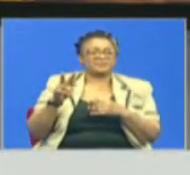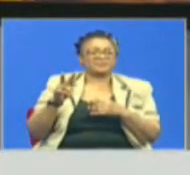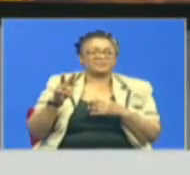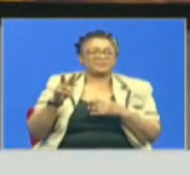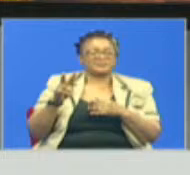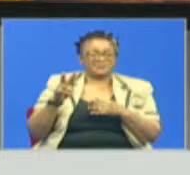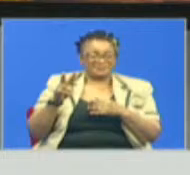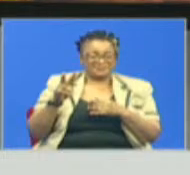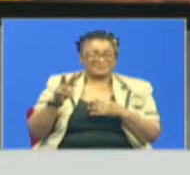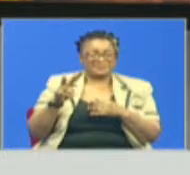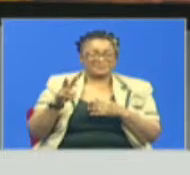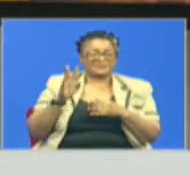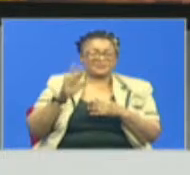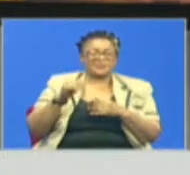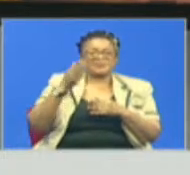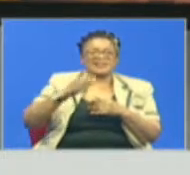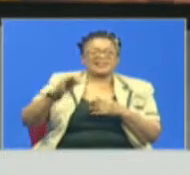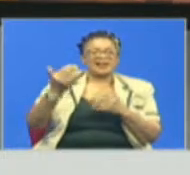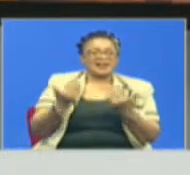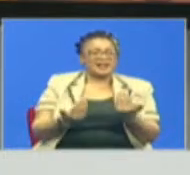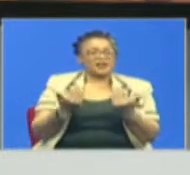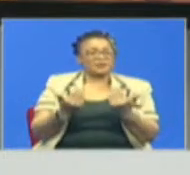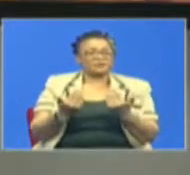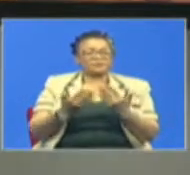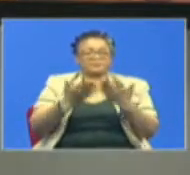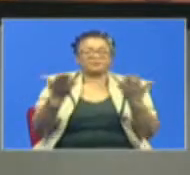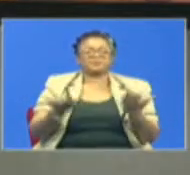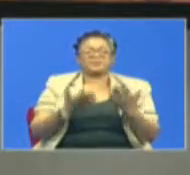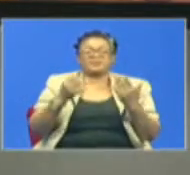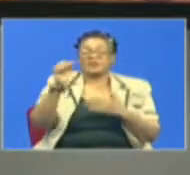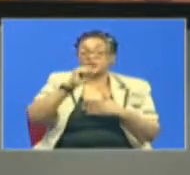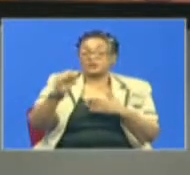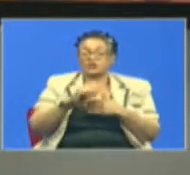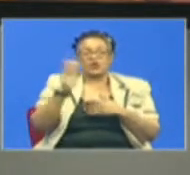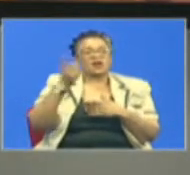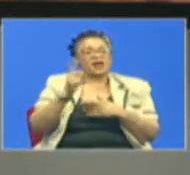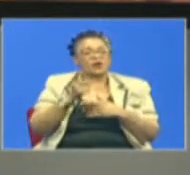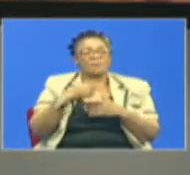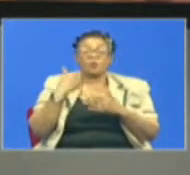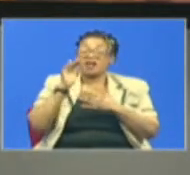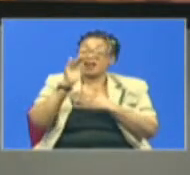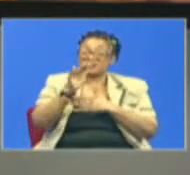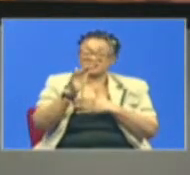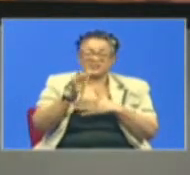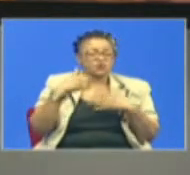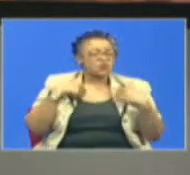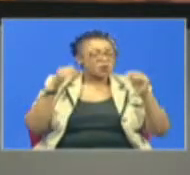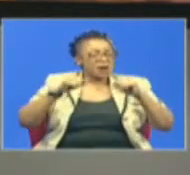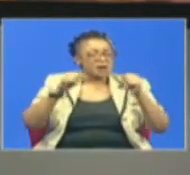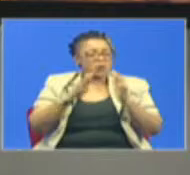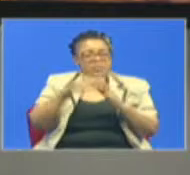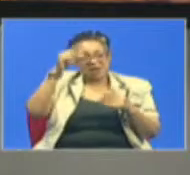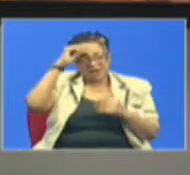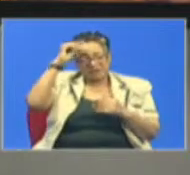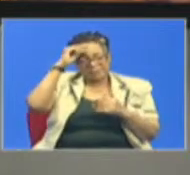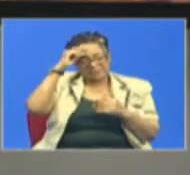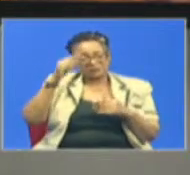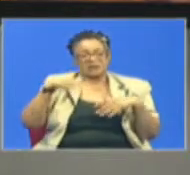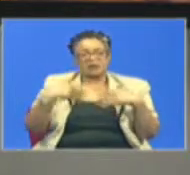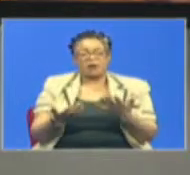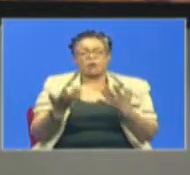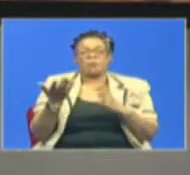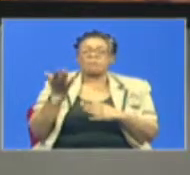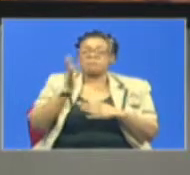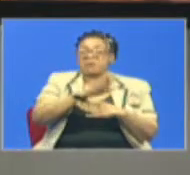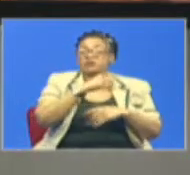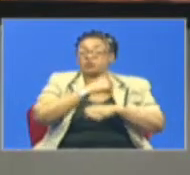Na mkutoka huko Kirinyaga turije hapa studio zetu za Nairobi. Tuko tumekuuliza, je, unakubaliana na mipango ya serikali kuhusu watoto kuendelea na